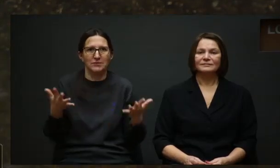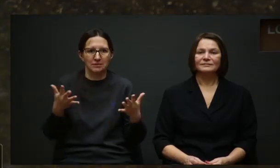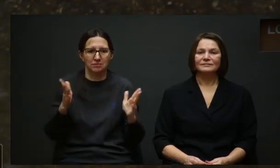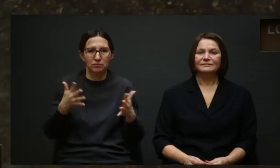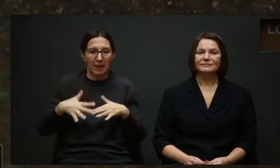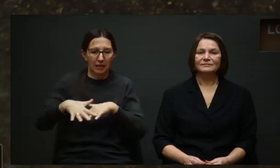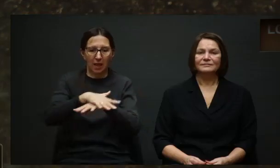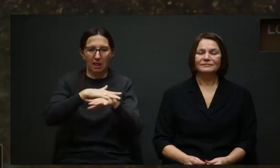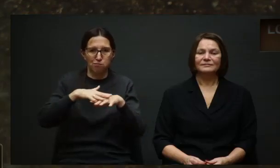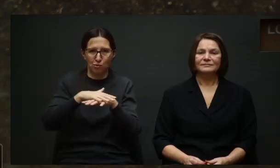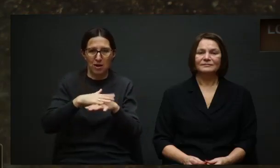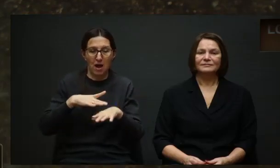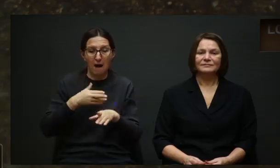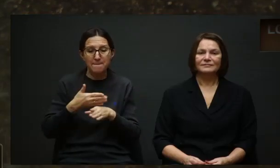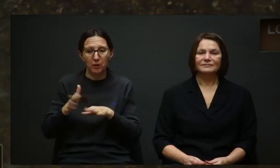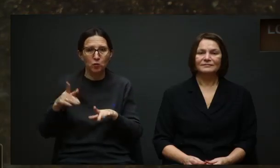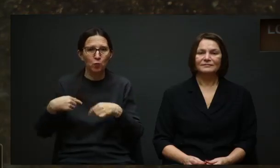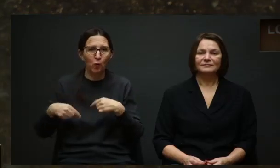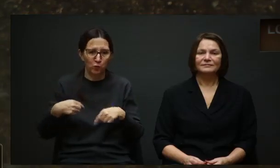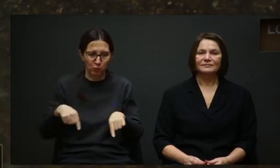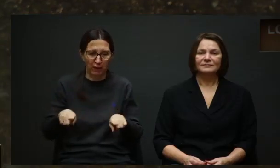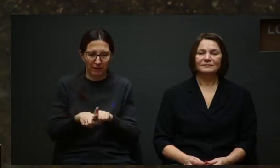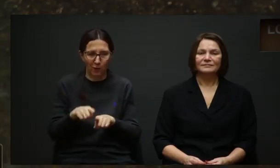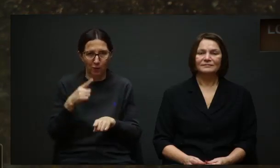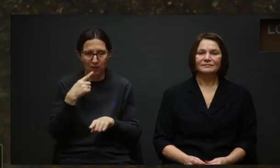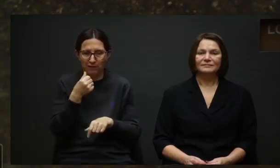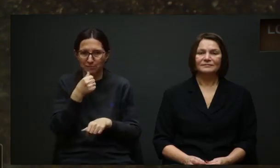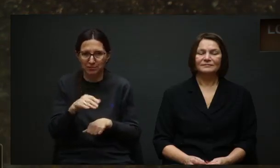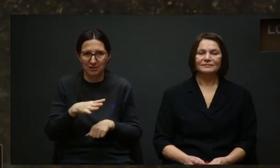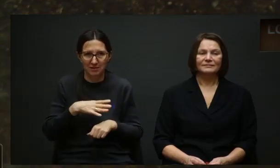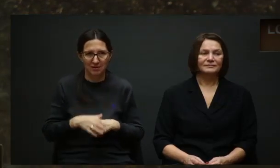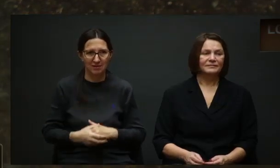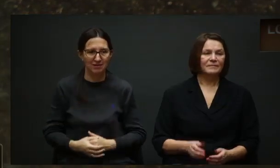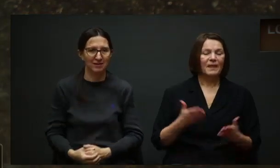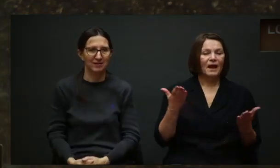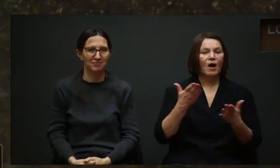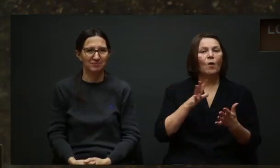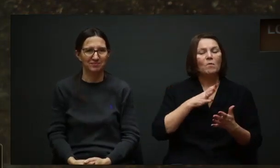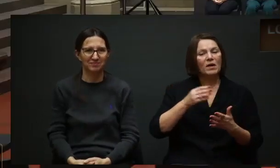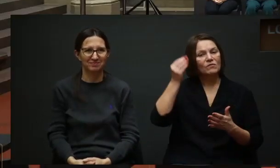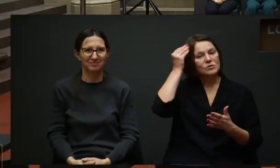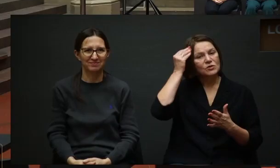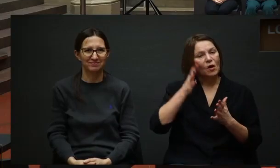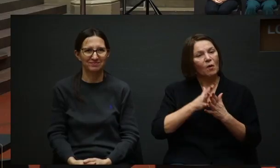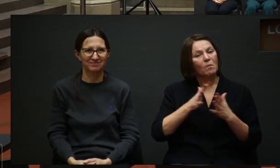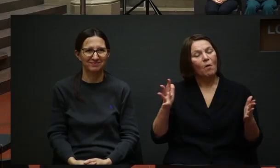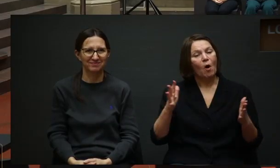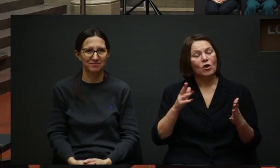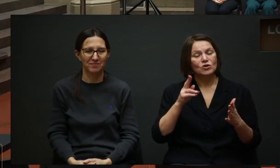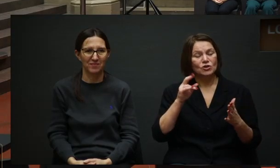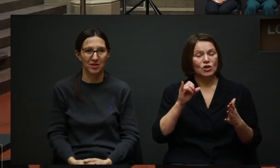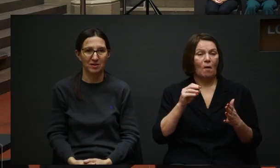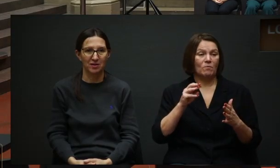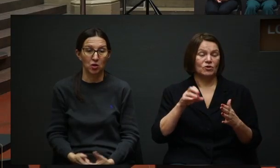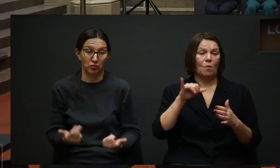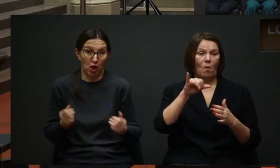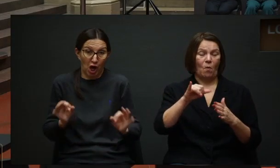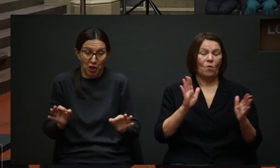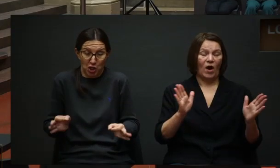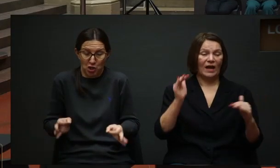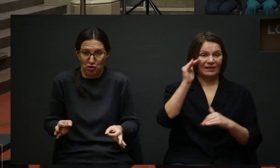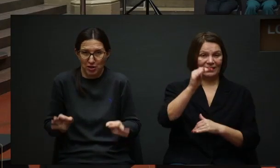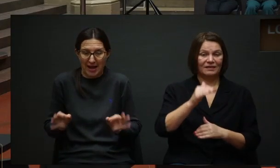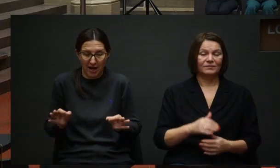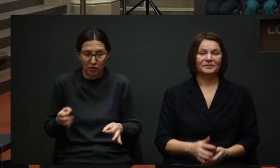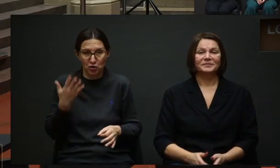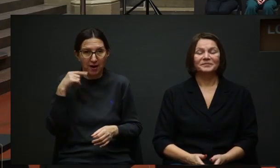толпой. Потом только на футболе я такое встречал. То есть от толпы было впечатлений больше, чем от Сикстинской Мадонны? Ну, конечно, нет. Ну, когда вам